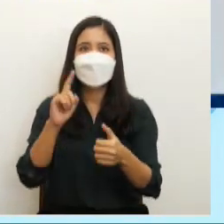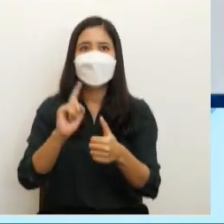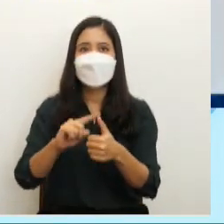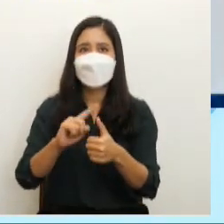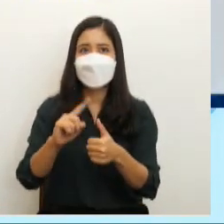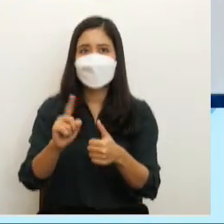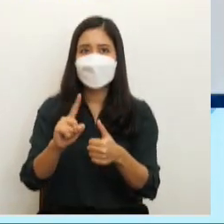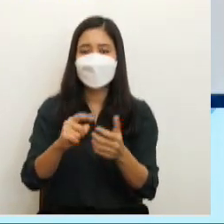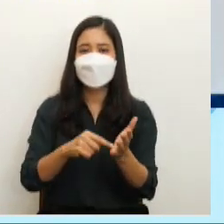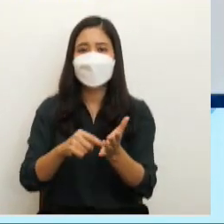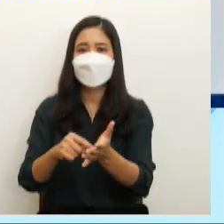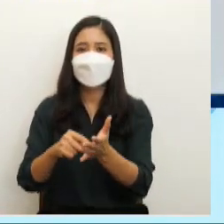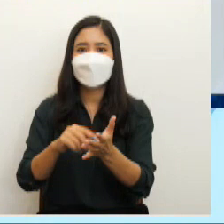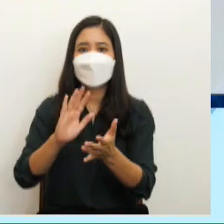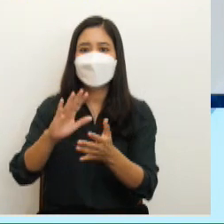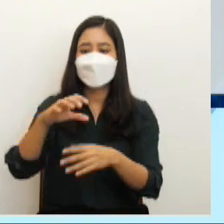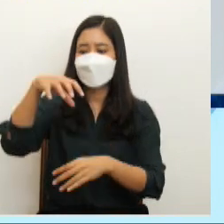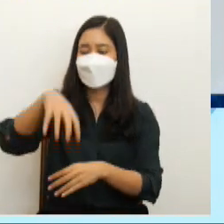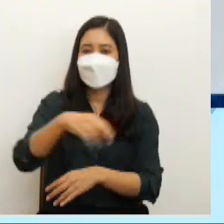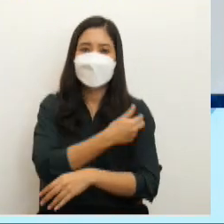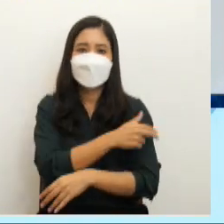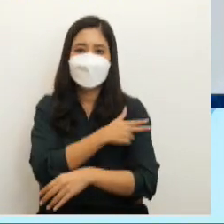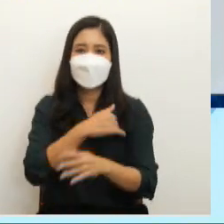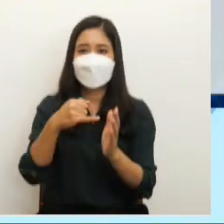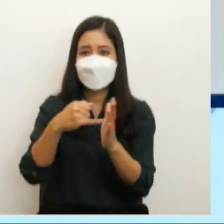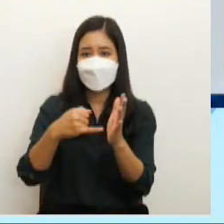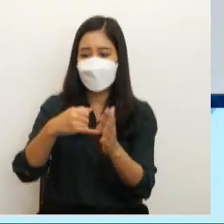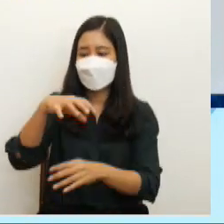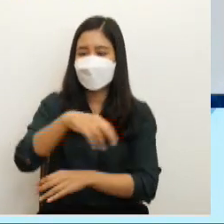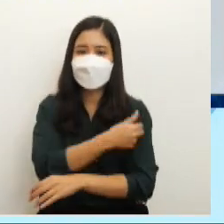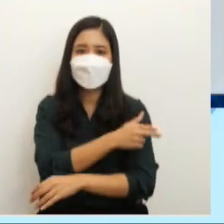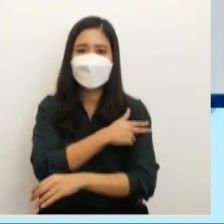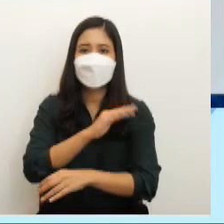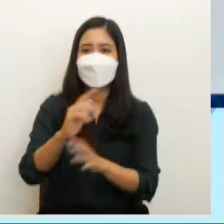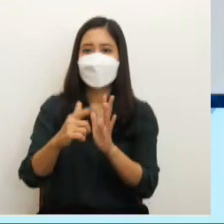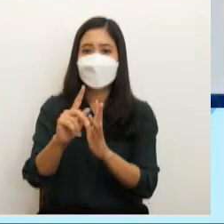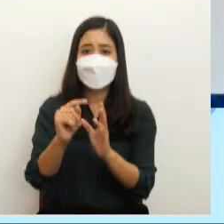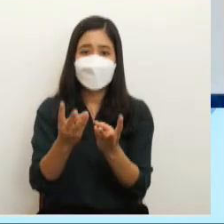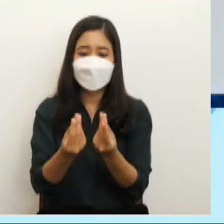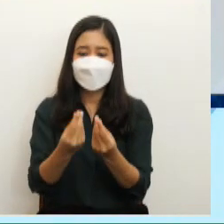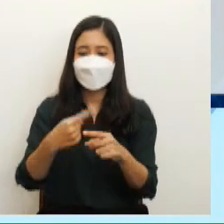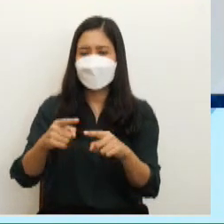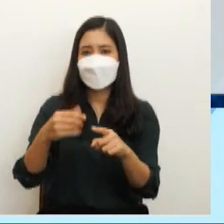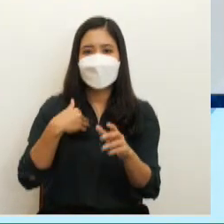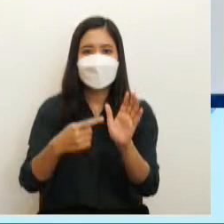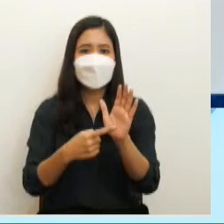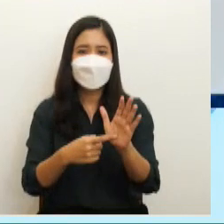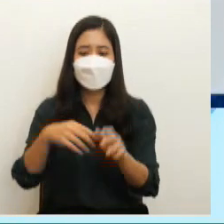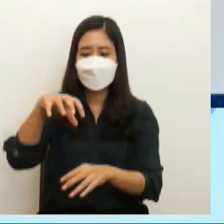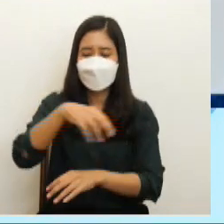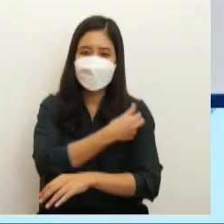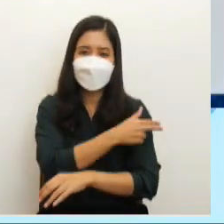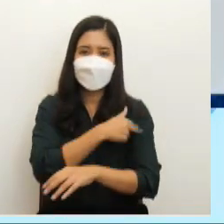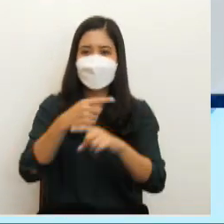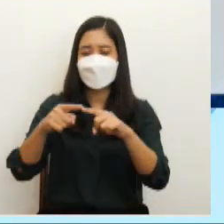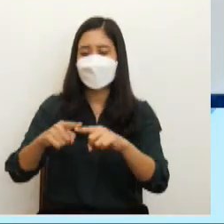ำนักงานสาธารณสุขจังหวัดสำนักงานเขตสปสช.ทั้ง13เขตทั่วประเทศที่เป็นตัวแทนอยู่นะครับหรือโรงพยาบาลที่เรา